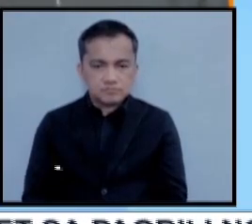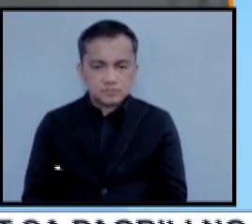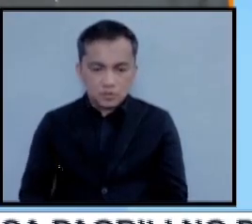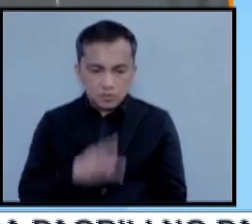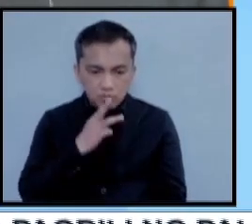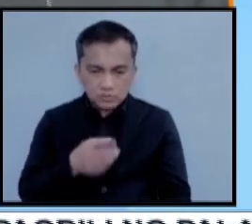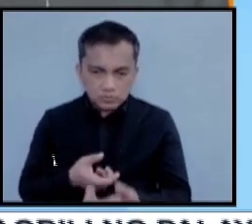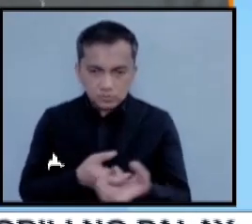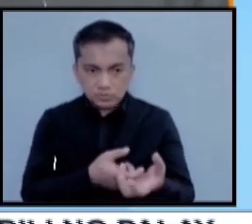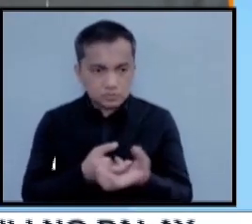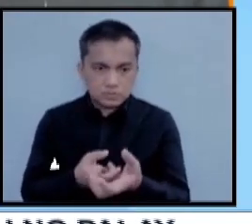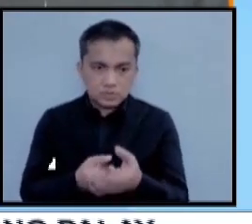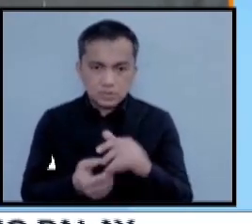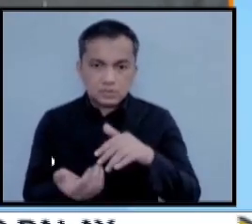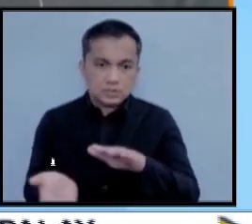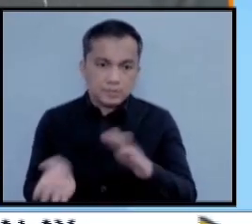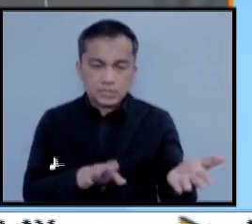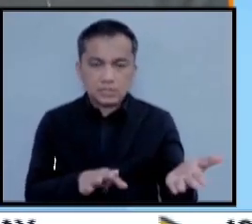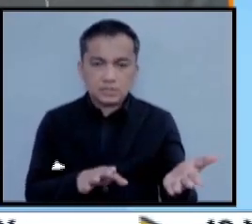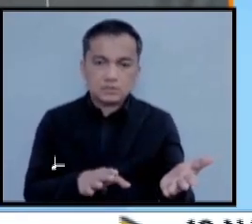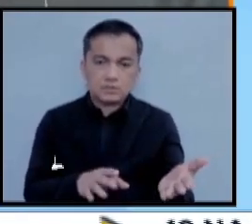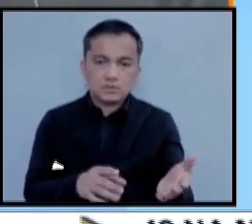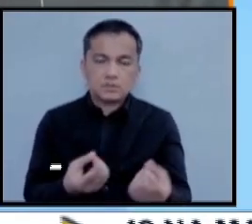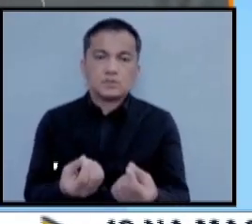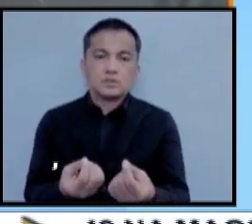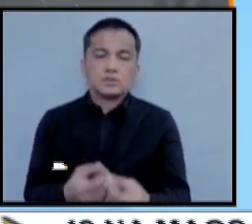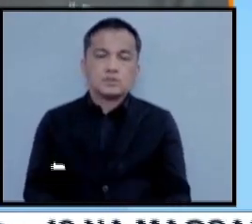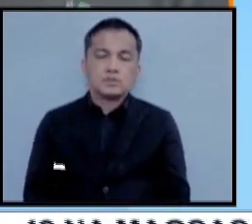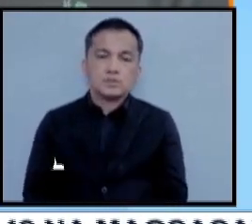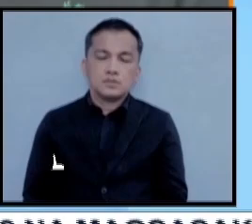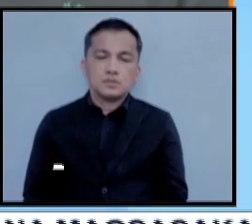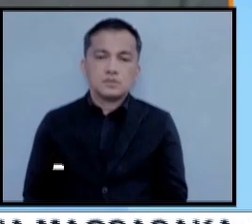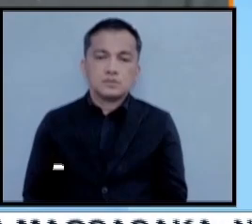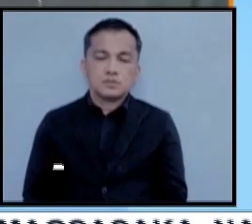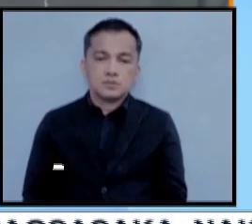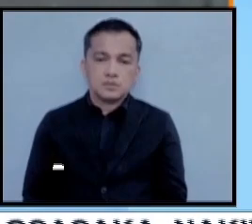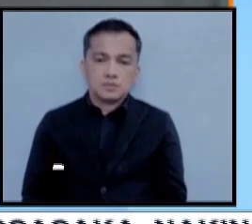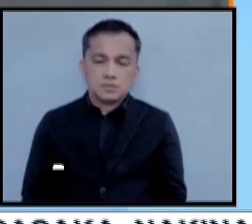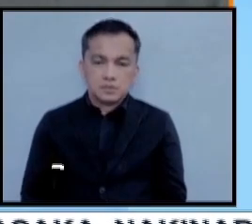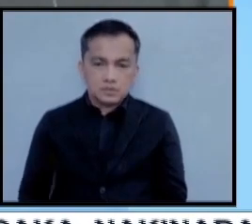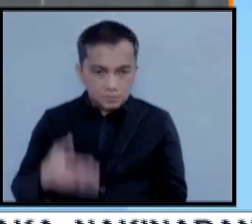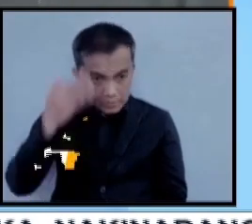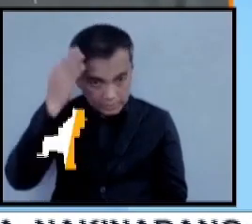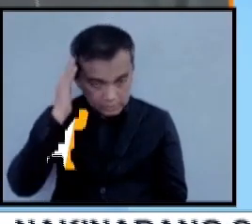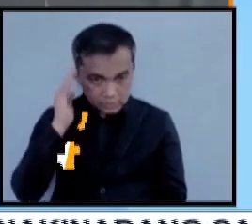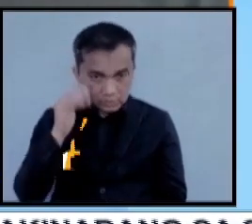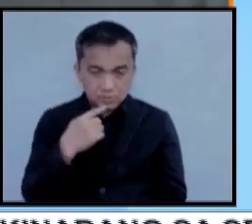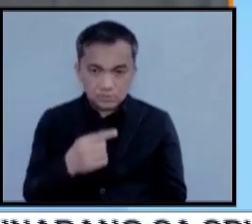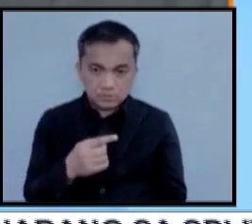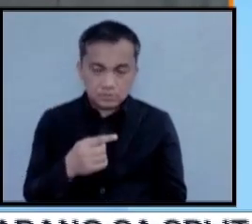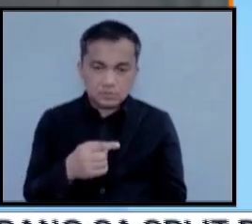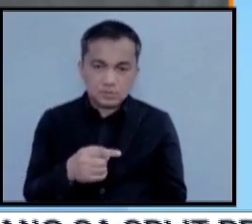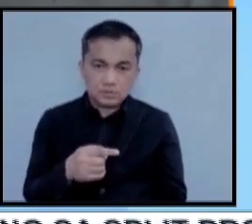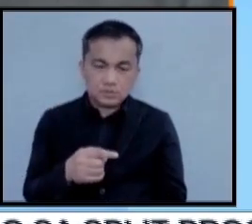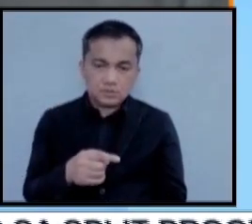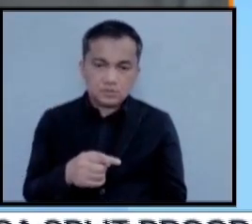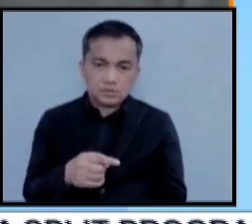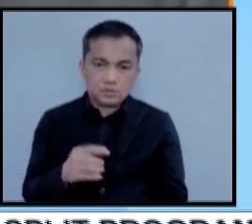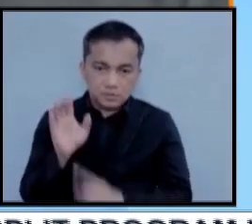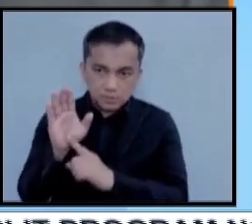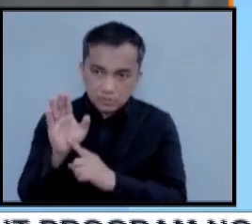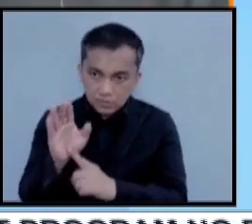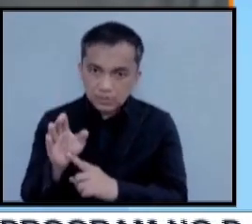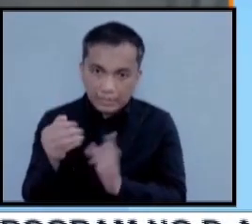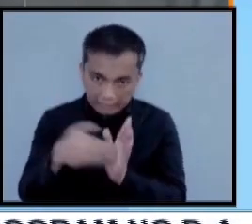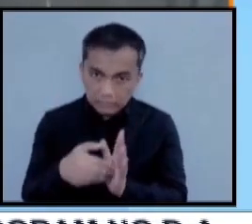tubig namatay anong gagawin natin e ah makikiusap na naman tayo magdi diplomatic protest lang